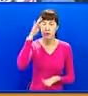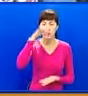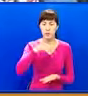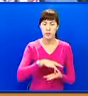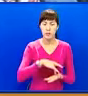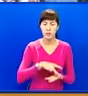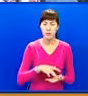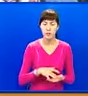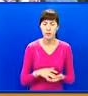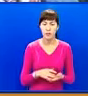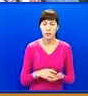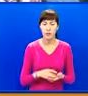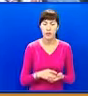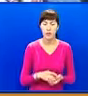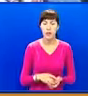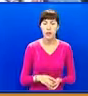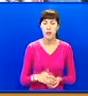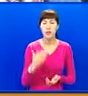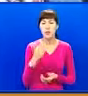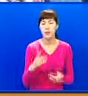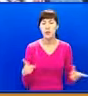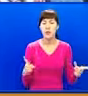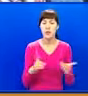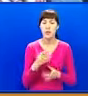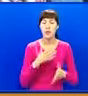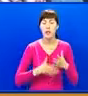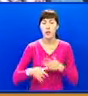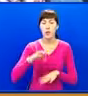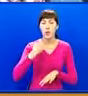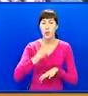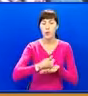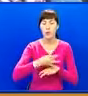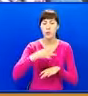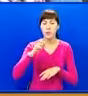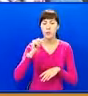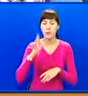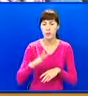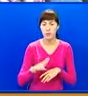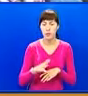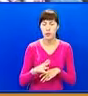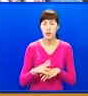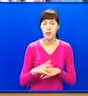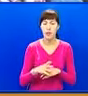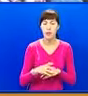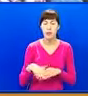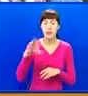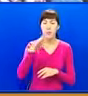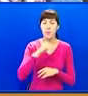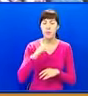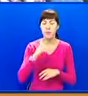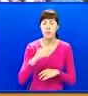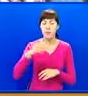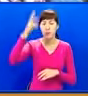шаһарында көріп отырғанымызға қуаныштымыз. Облыс әкімі Жансейіт Қансейітұлы Түймебаевтың атынан баршаңызды